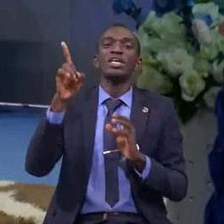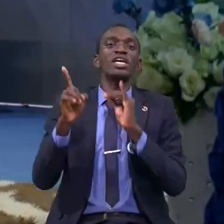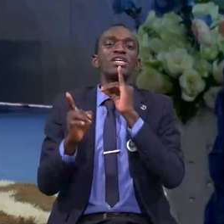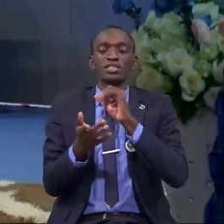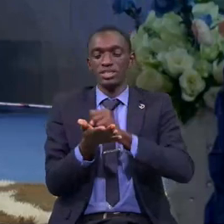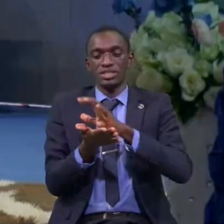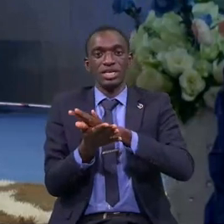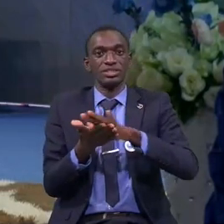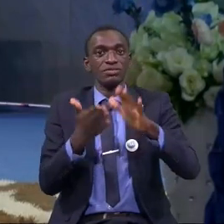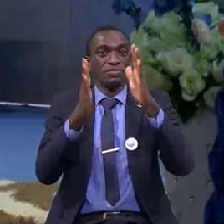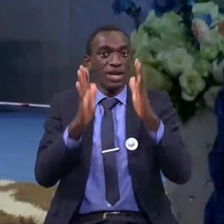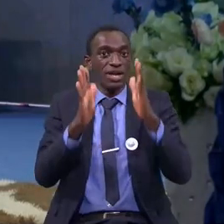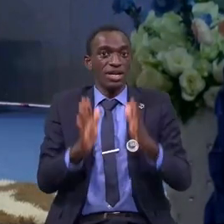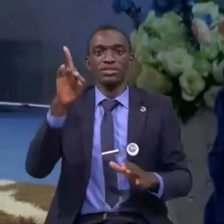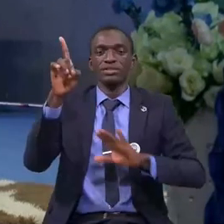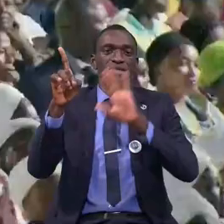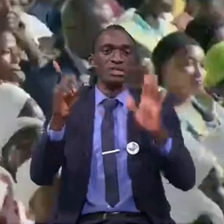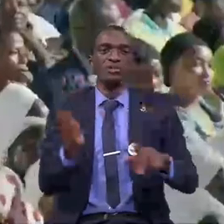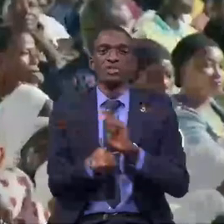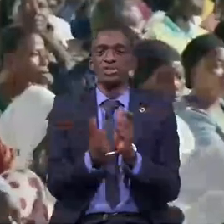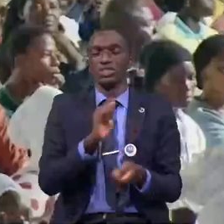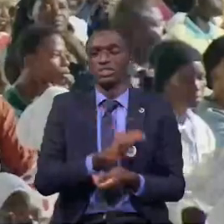Le sanctificateur inchangeable.